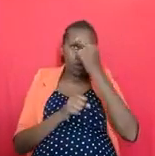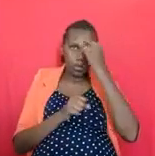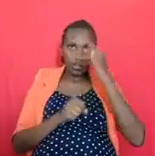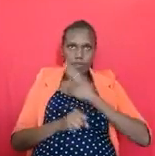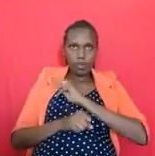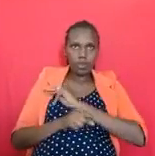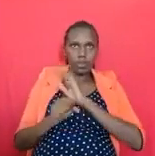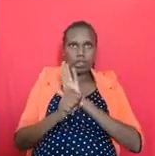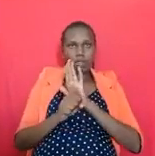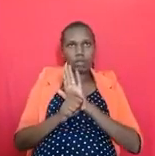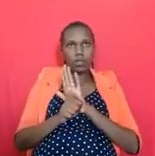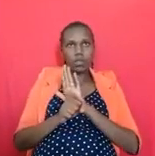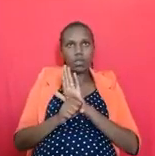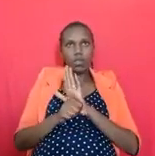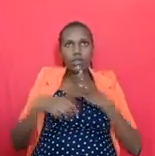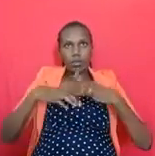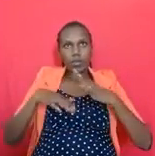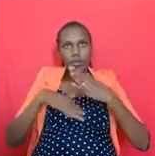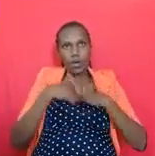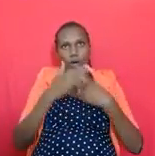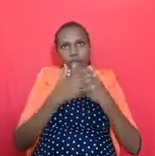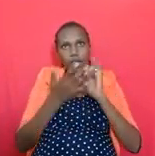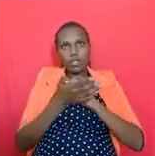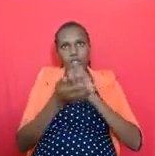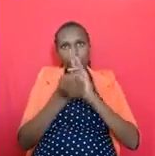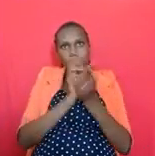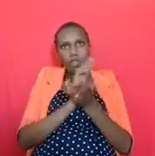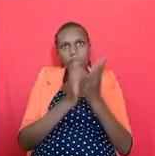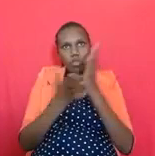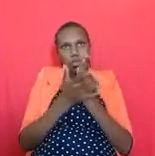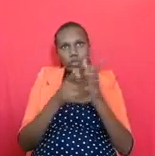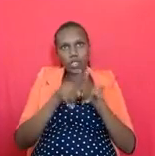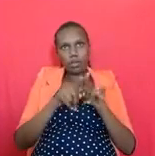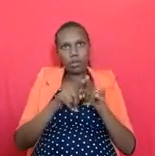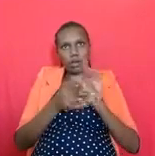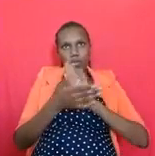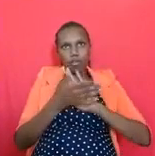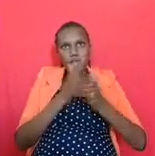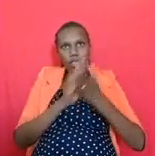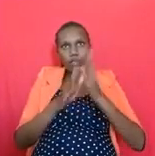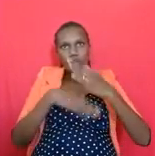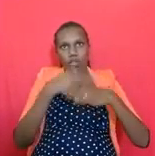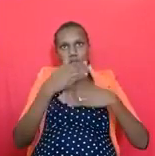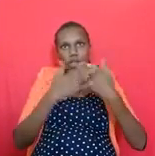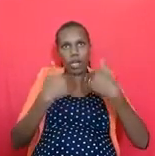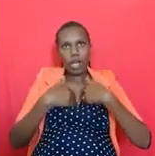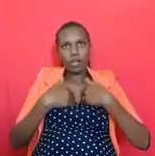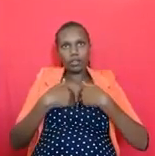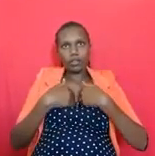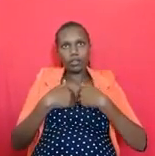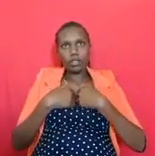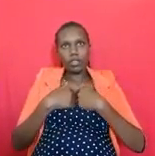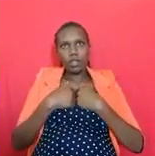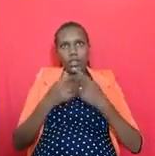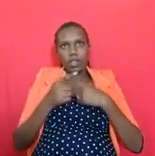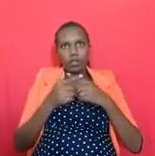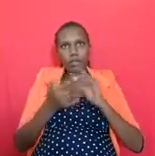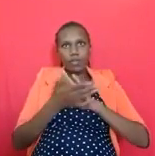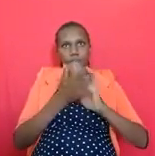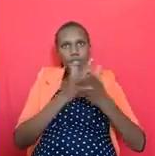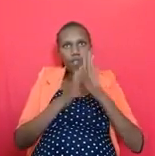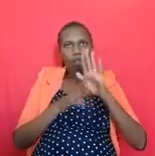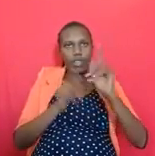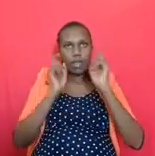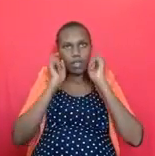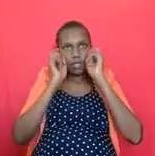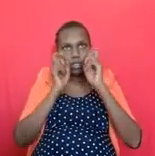nyingi. Ya duari othe marihiraga mehia mao na manare amerekera kuruwe mamwihokete nama. Nimegukirirwo mehia